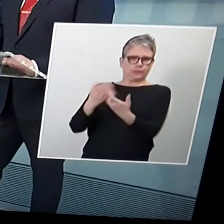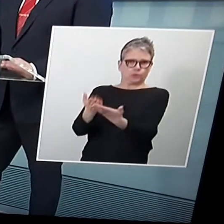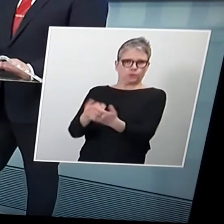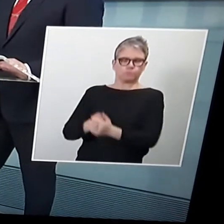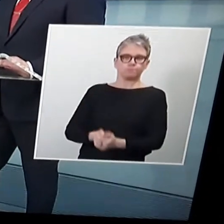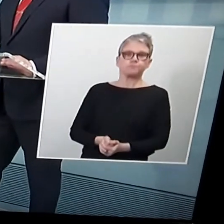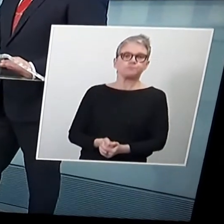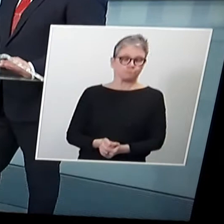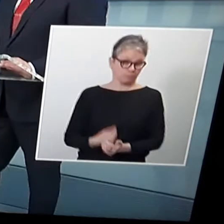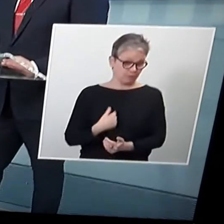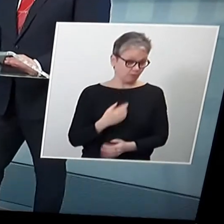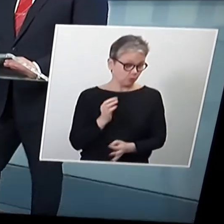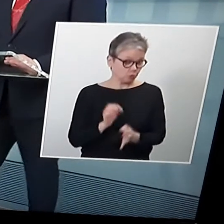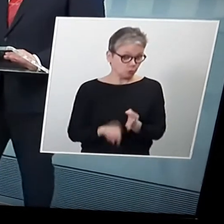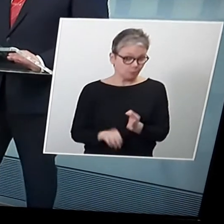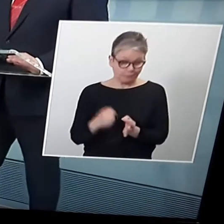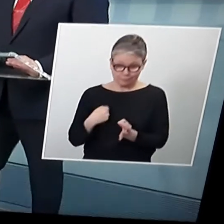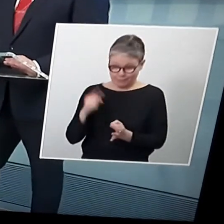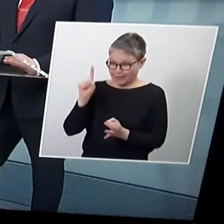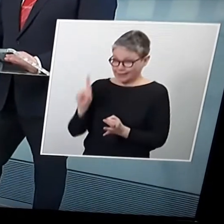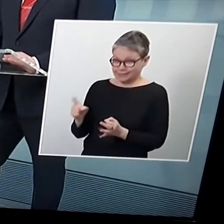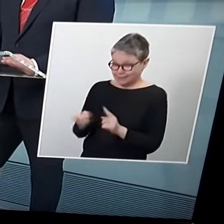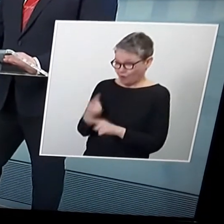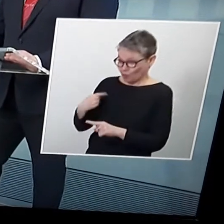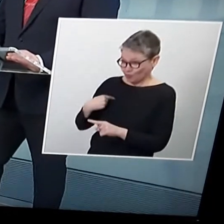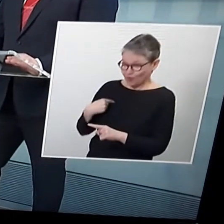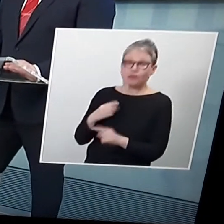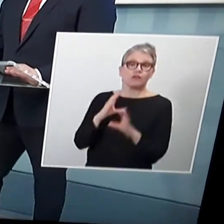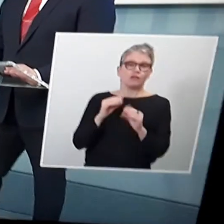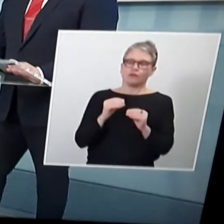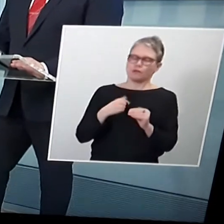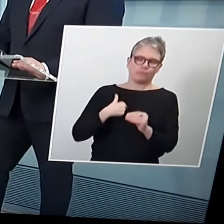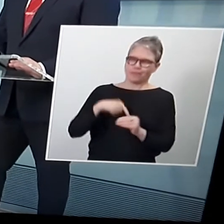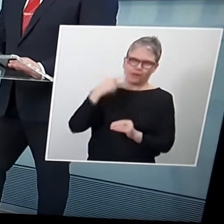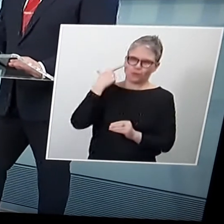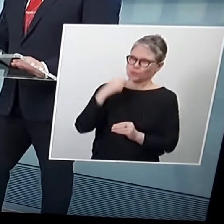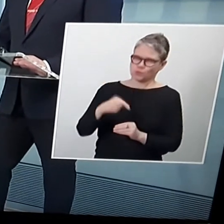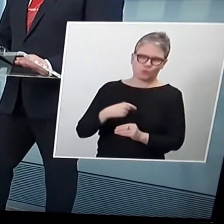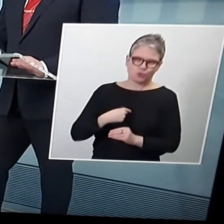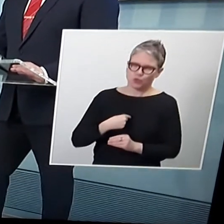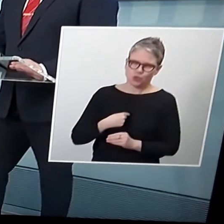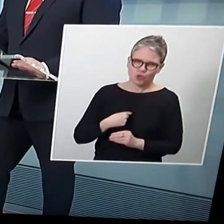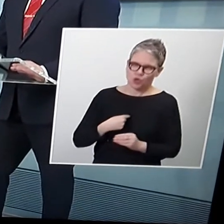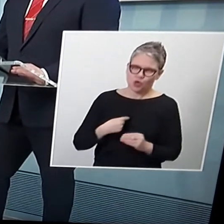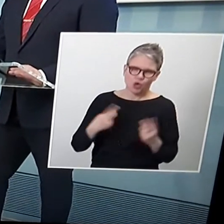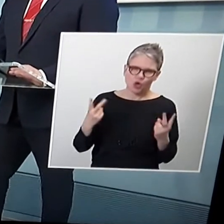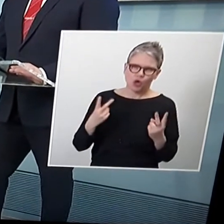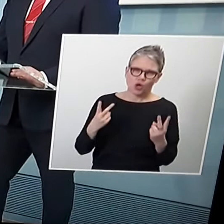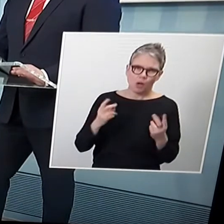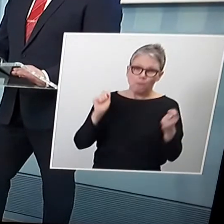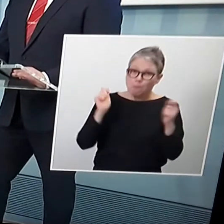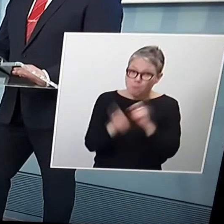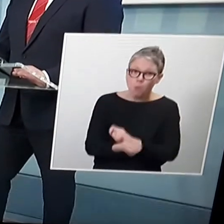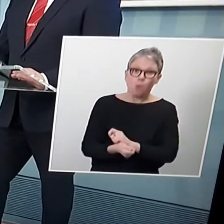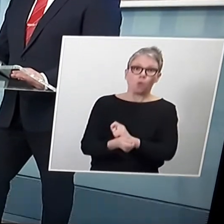No, voin aloittaa, jos pääministeri sopii. En usko, että tässä on mikään